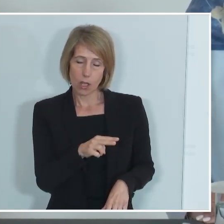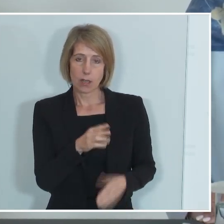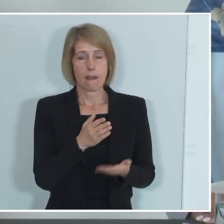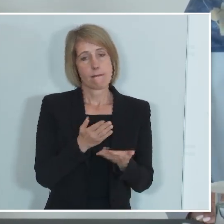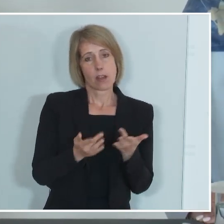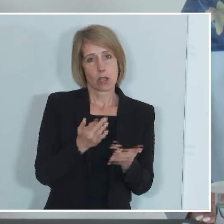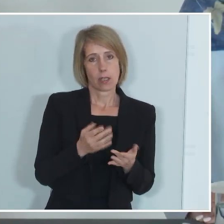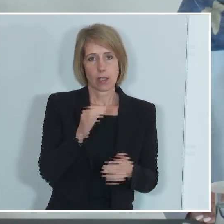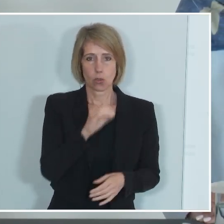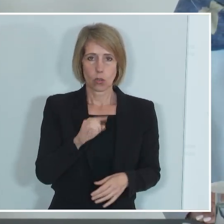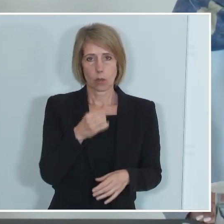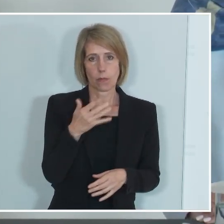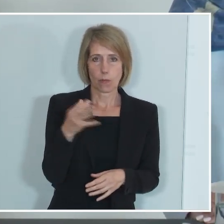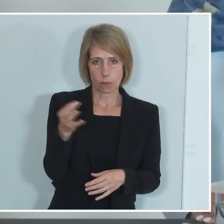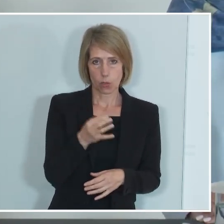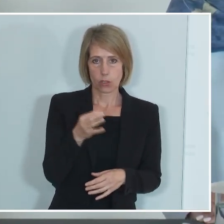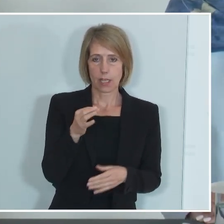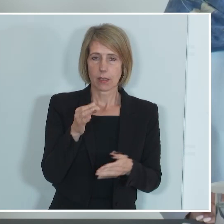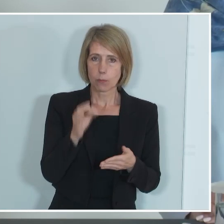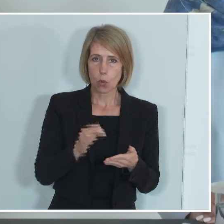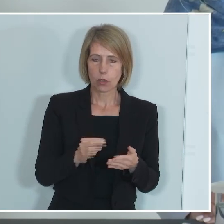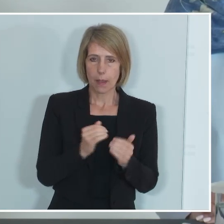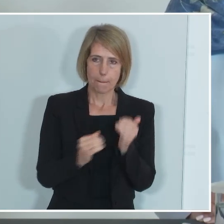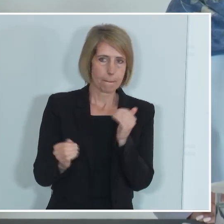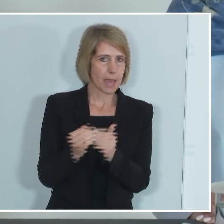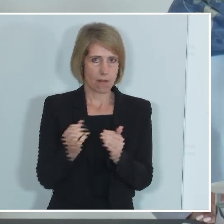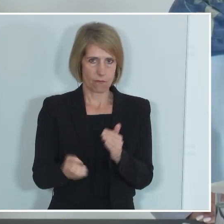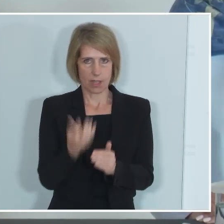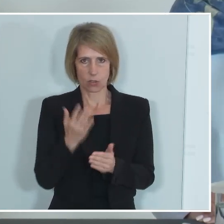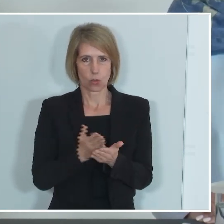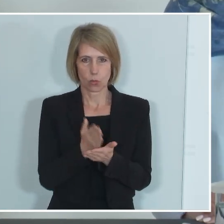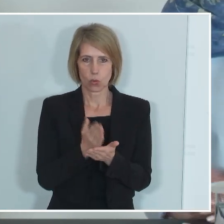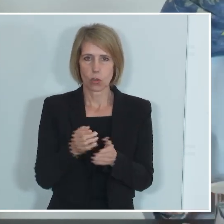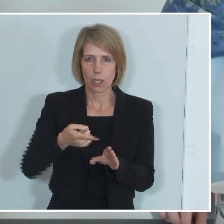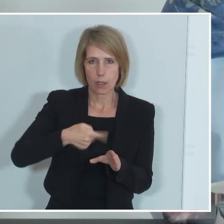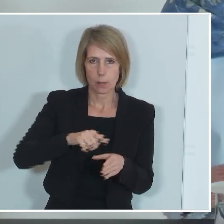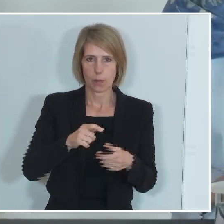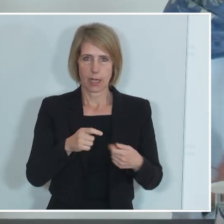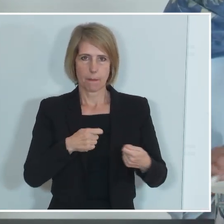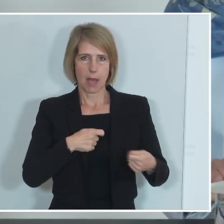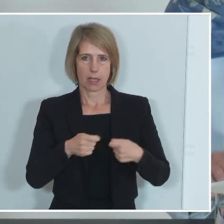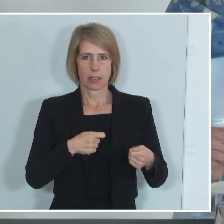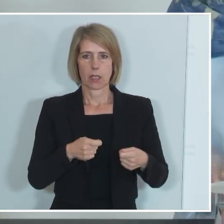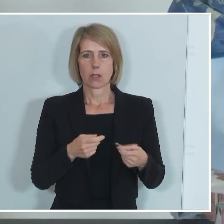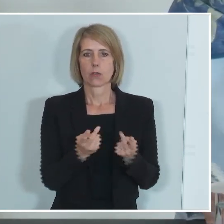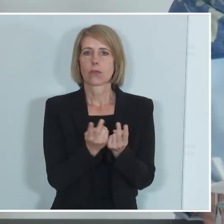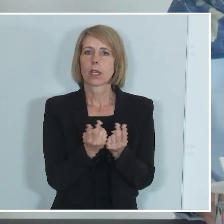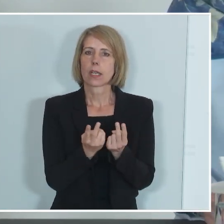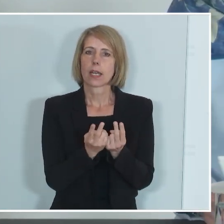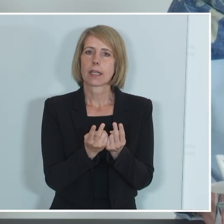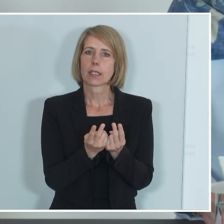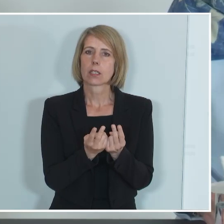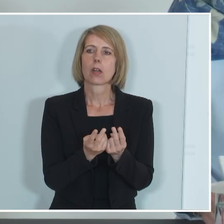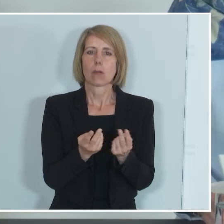Durchschnitt etwa 0,5 Prozentpunkte mehr Wachstum durch den Binnenmarkt im Vergleich zu einem